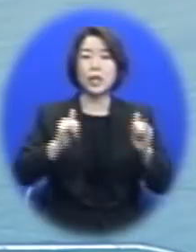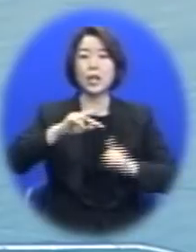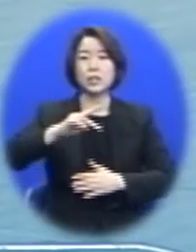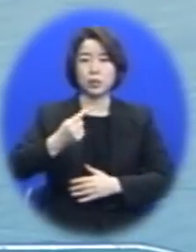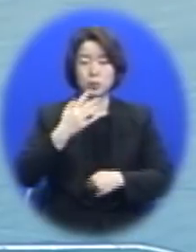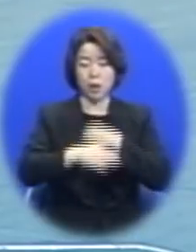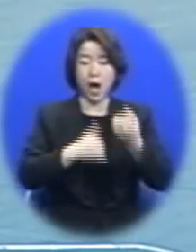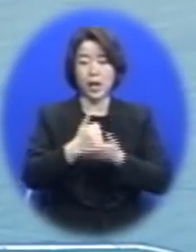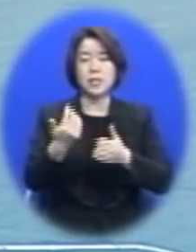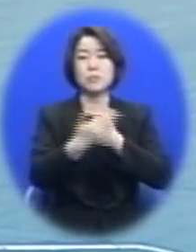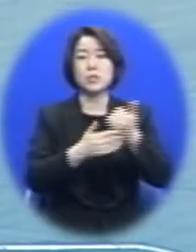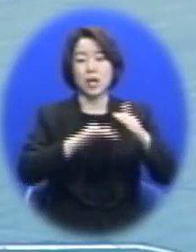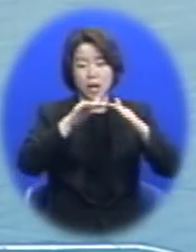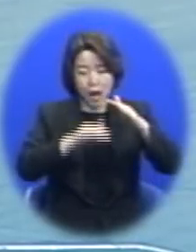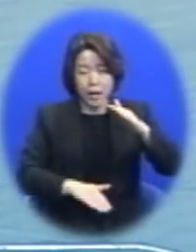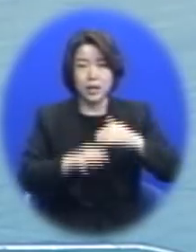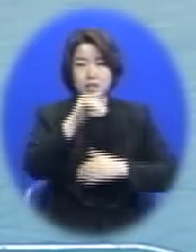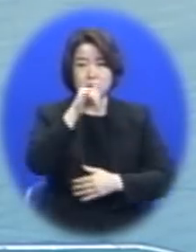있습니다